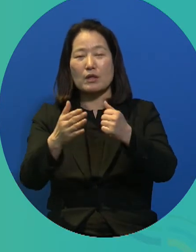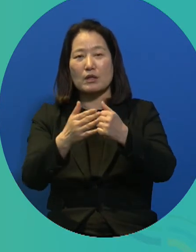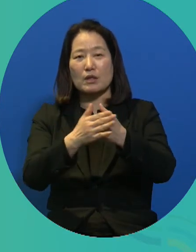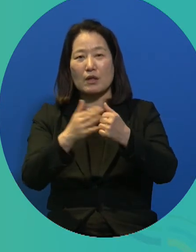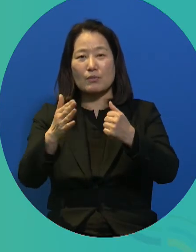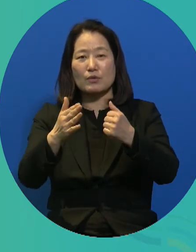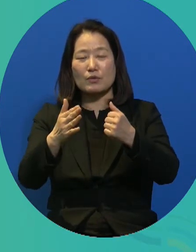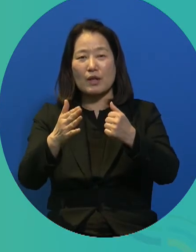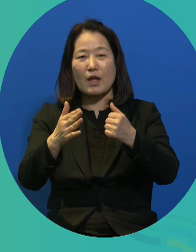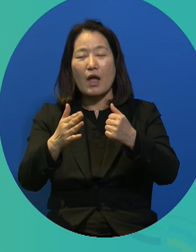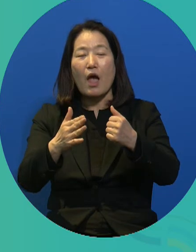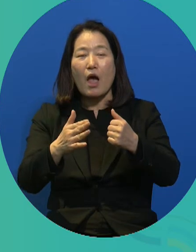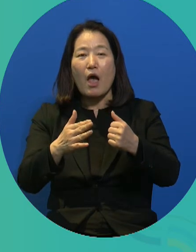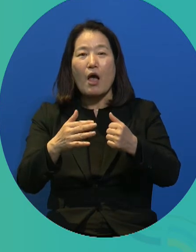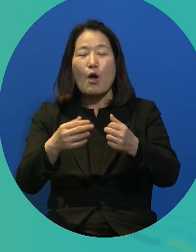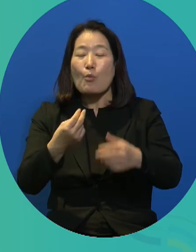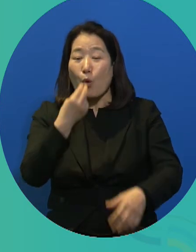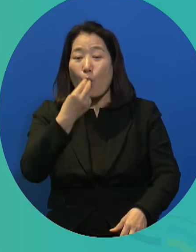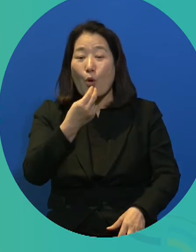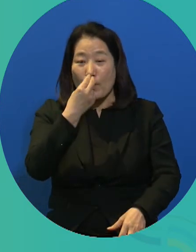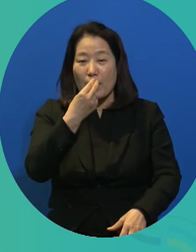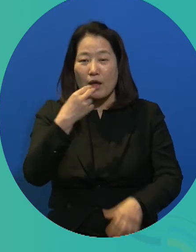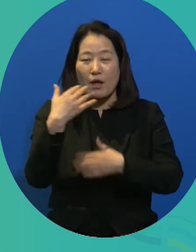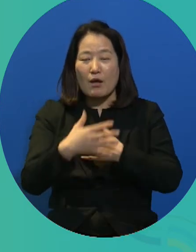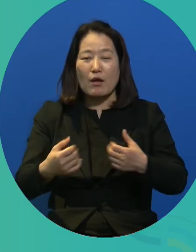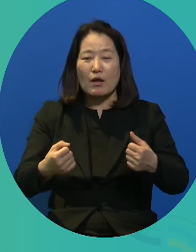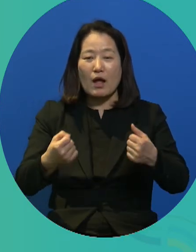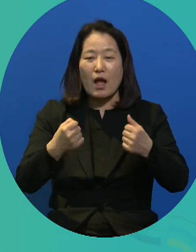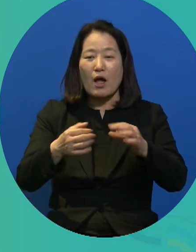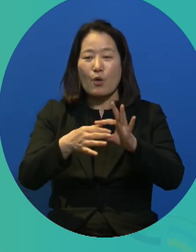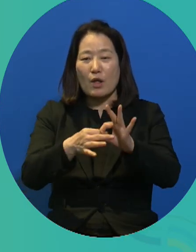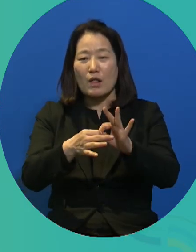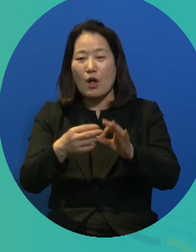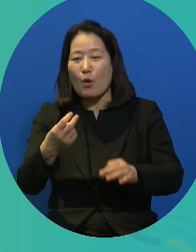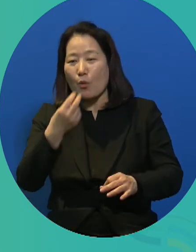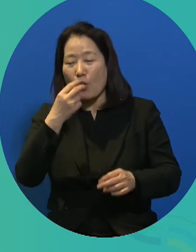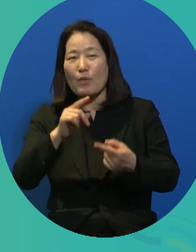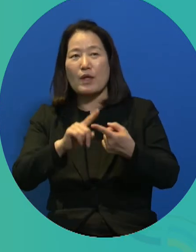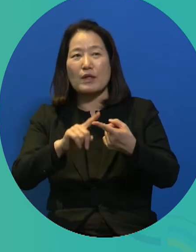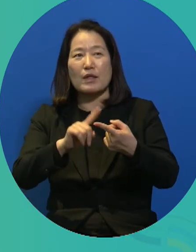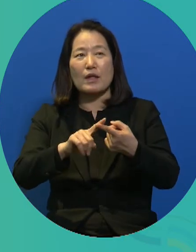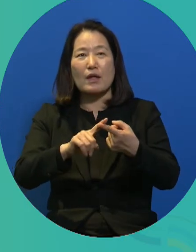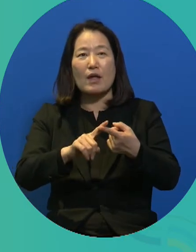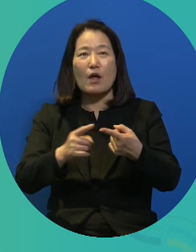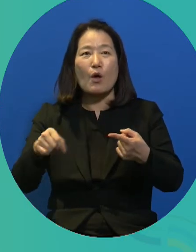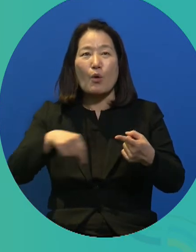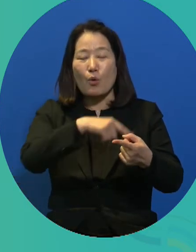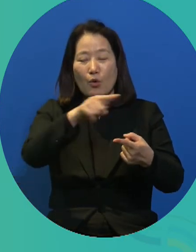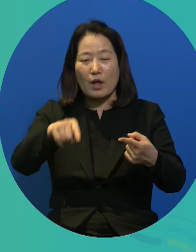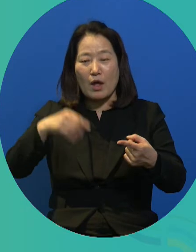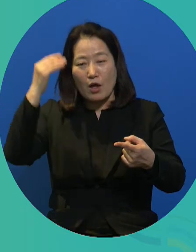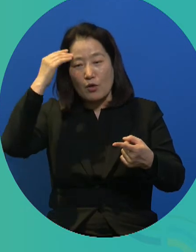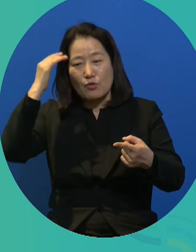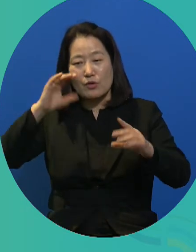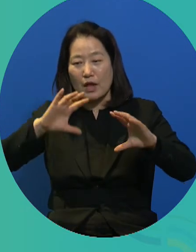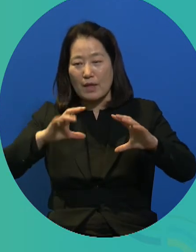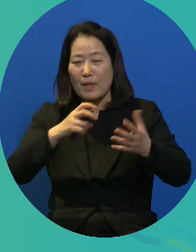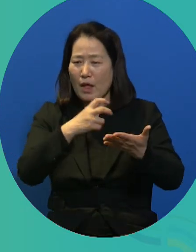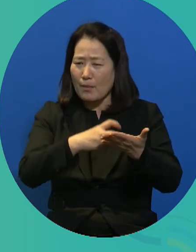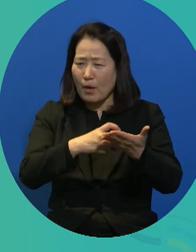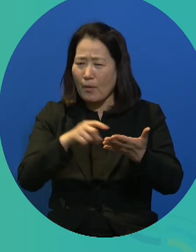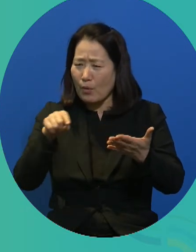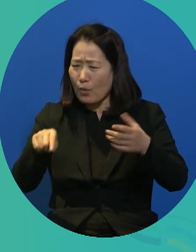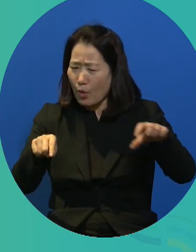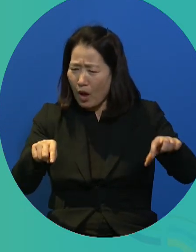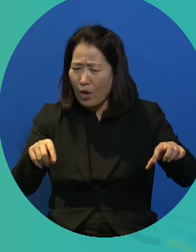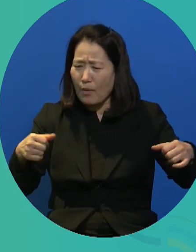관련, 생명 관련 보험에 대한 내용을 마항에 담고 있고, 그 마항의 내용이 국내법과 충돌의 우려가 있다고